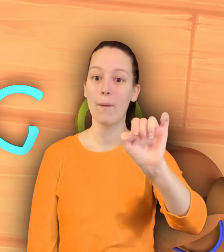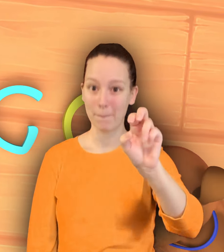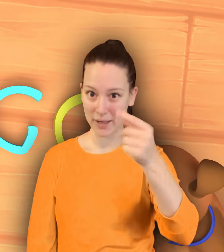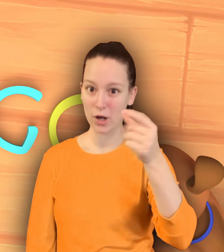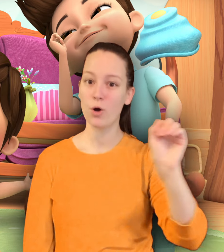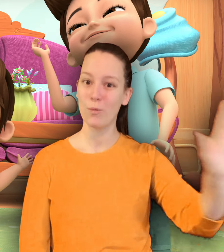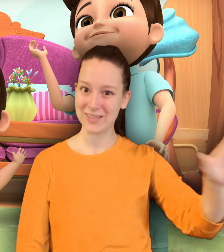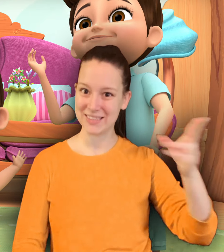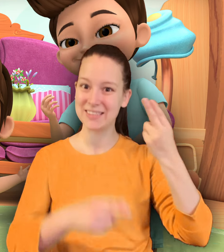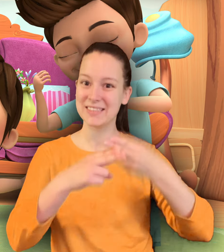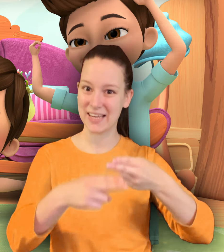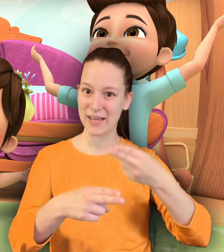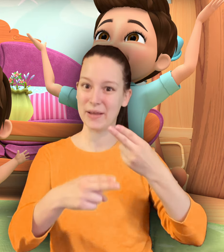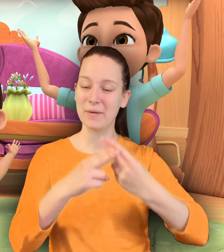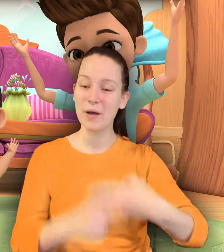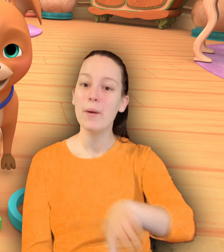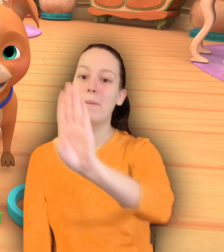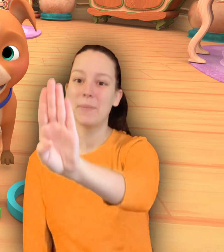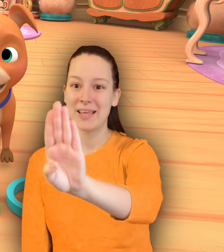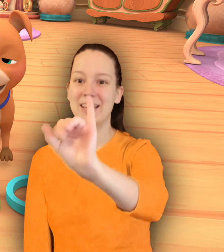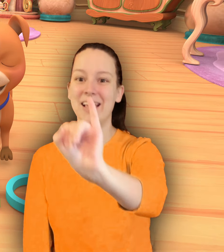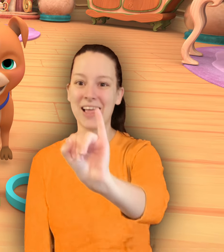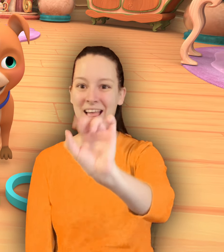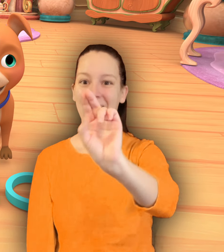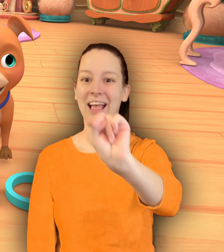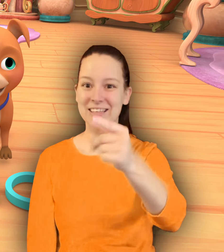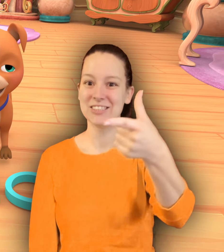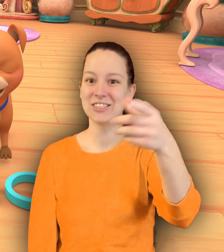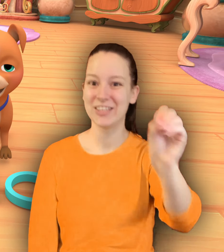B名はビンゴ